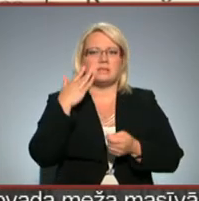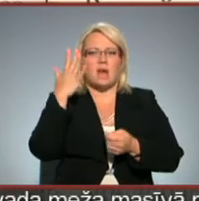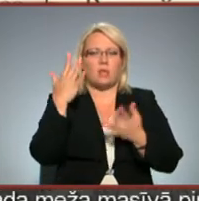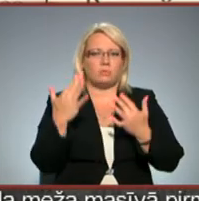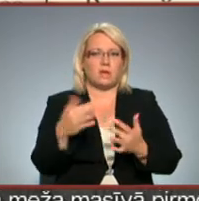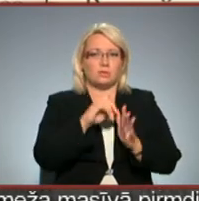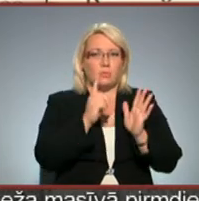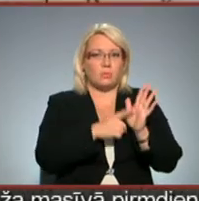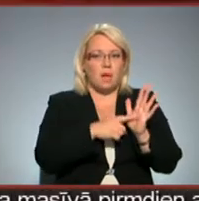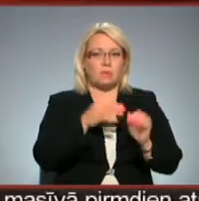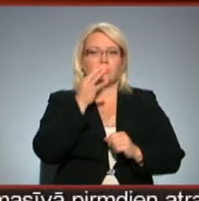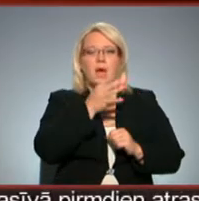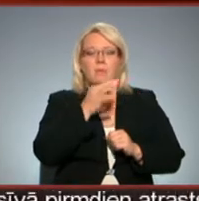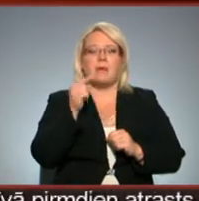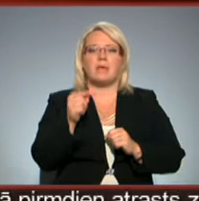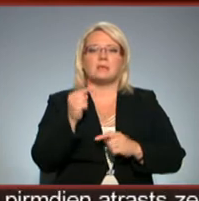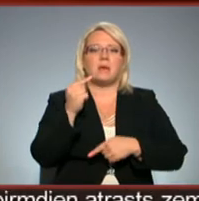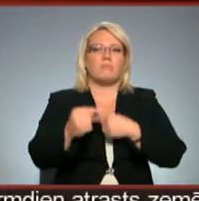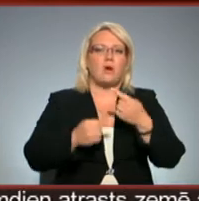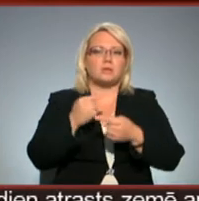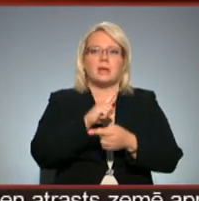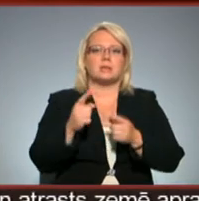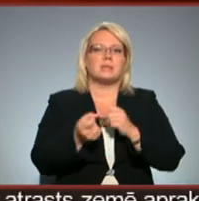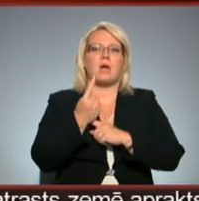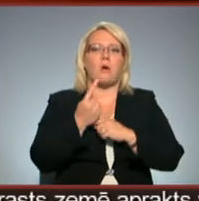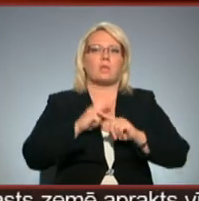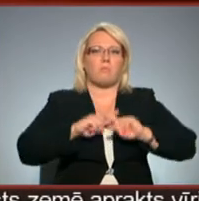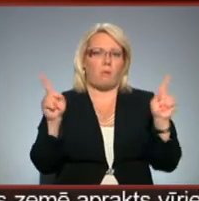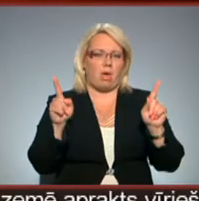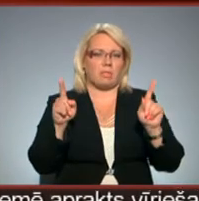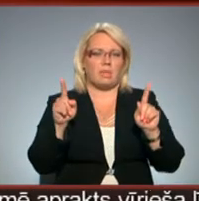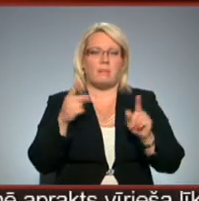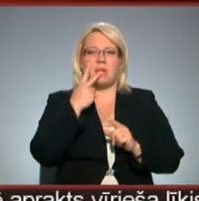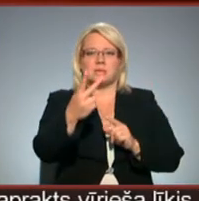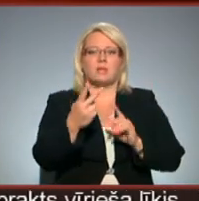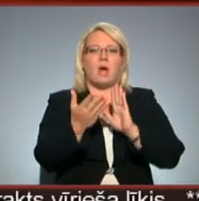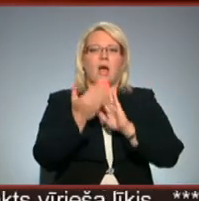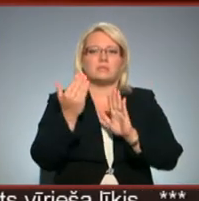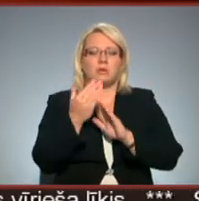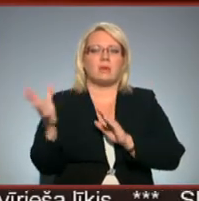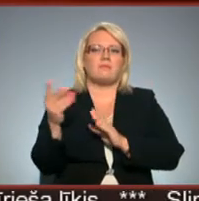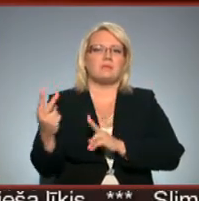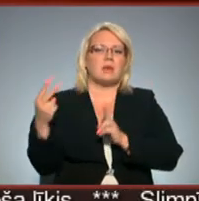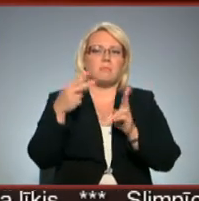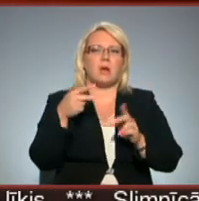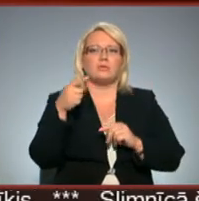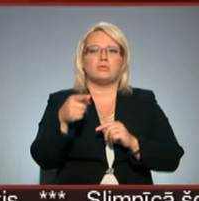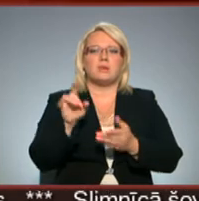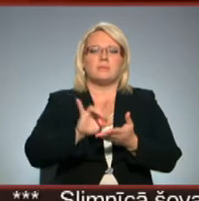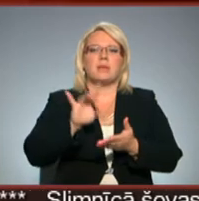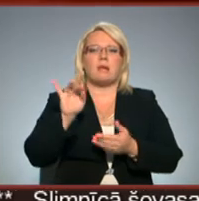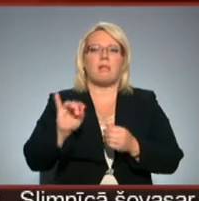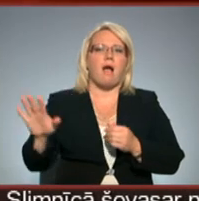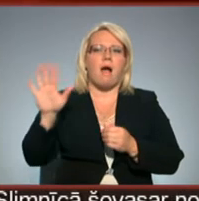Nē, tas ir process, kas nerodas momentā, ja, bet skatoties to atsaucību, ka visur braucot uz šīm, tas sevišķi Centrālā